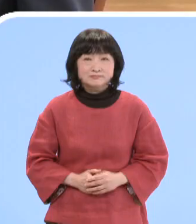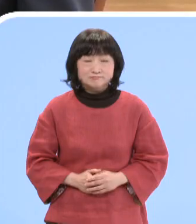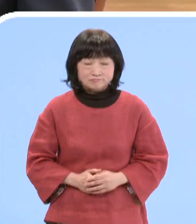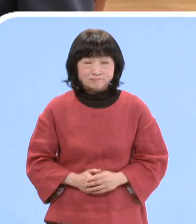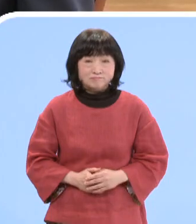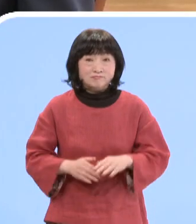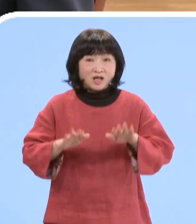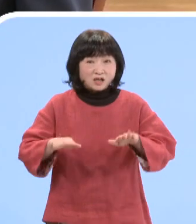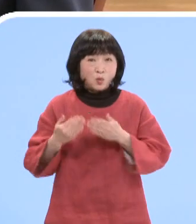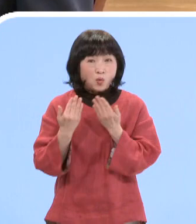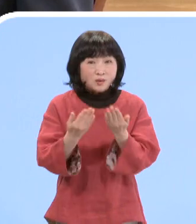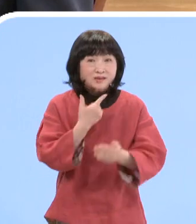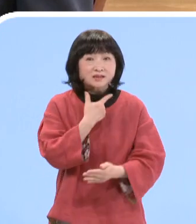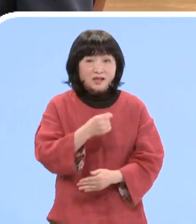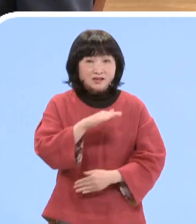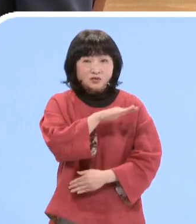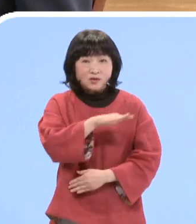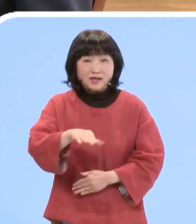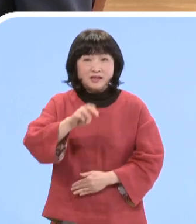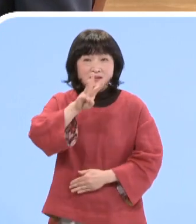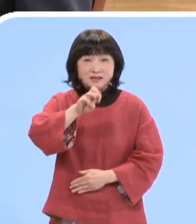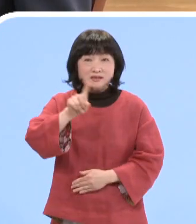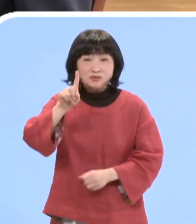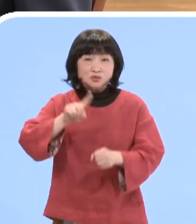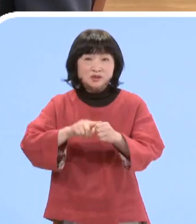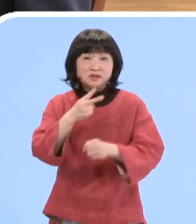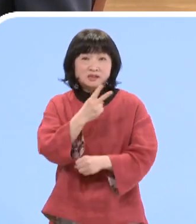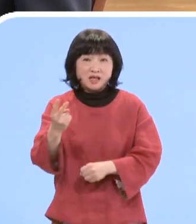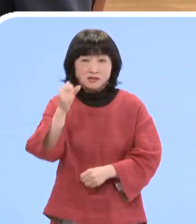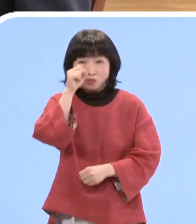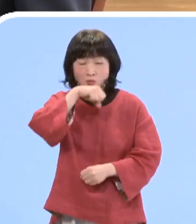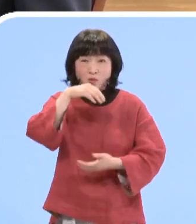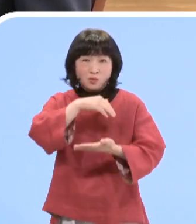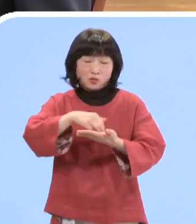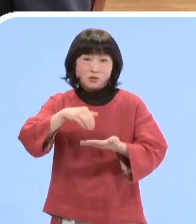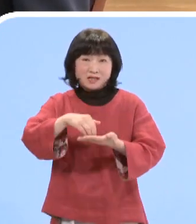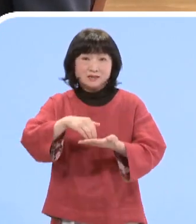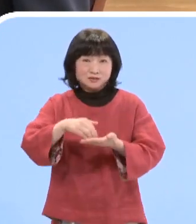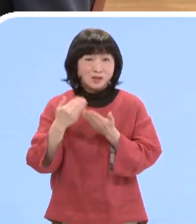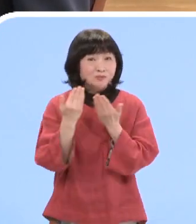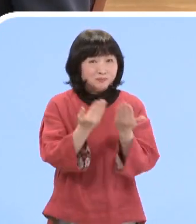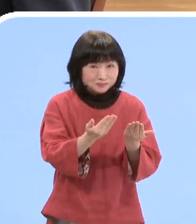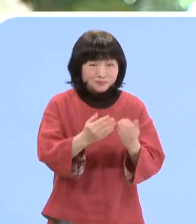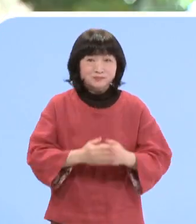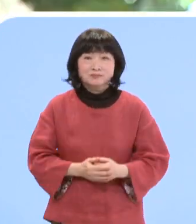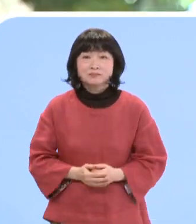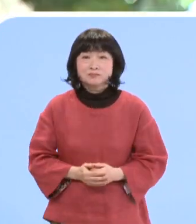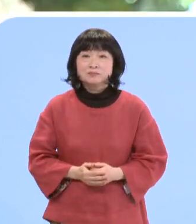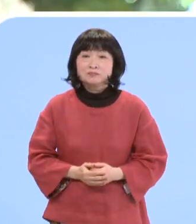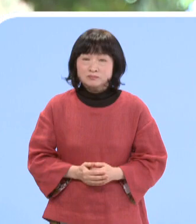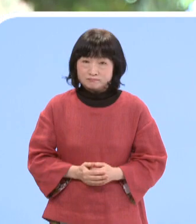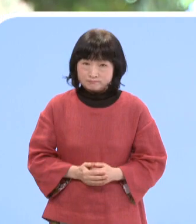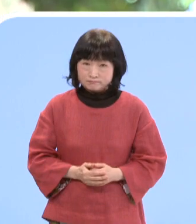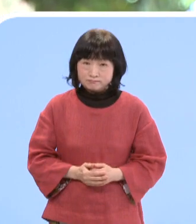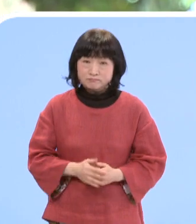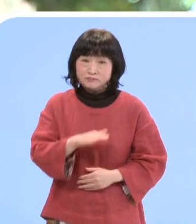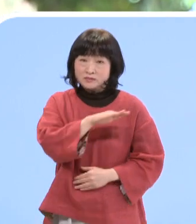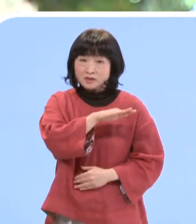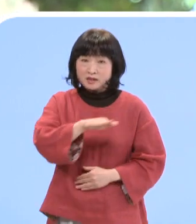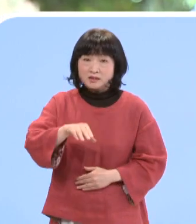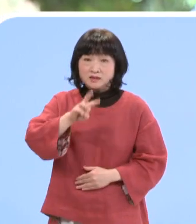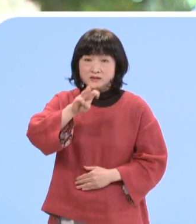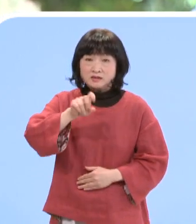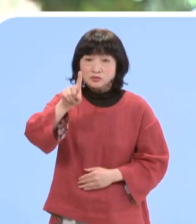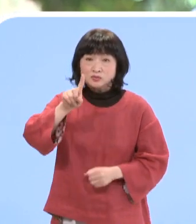今日まずはですね、平成31年度予算についてお話を伺いたいと思います。 平成